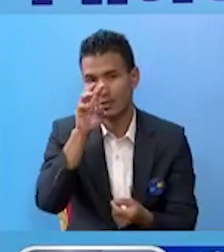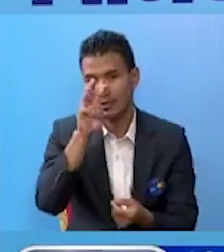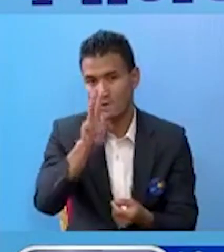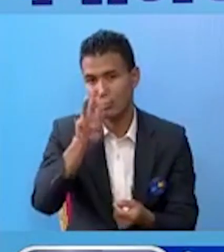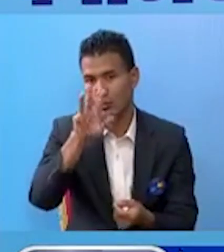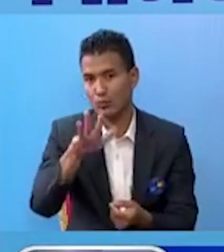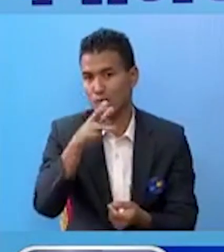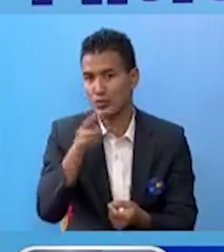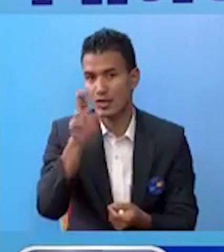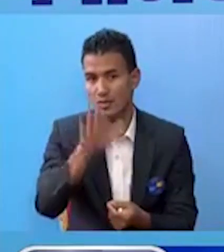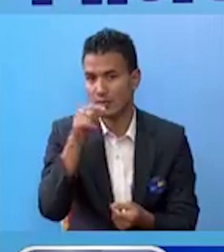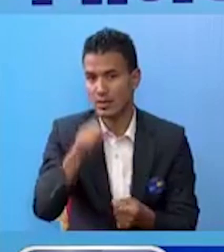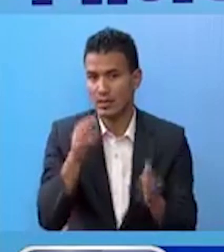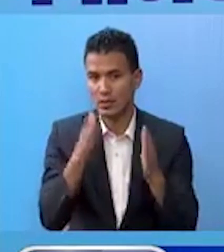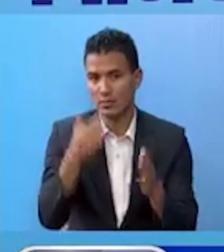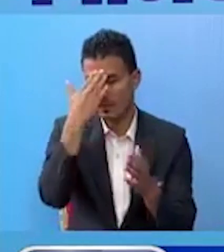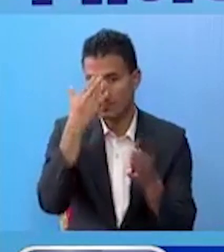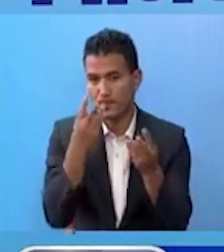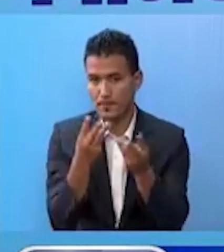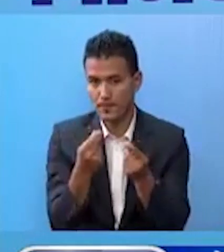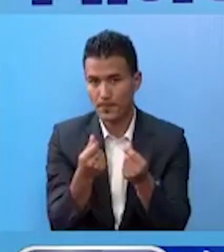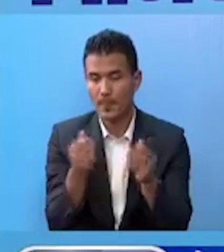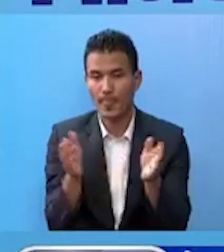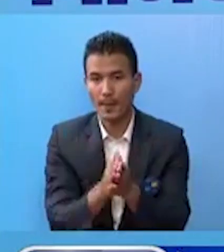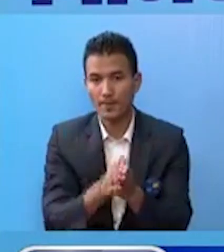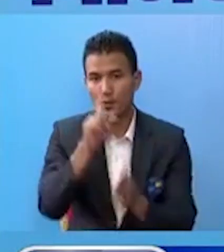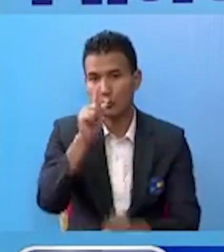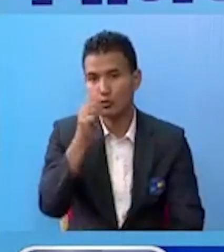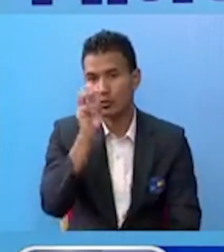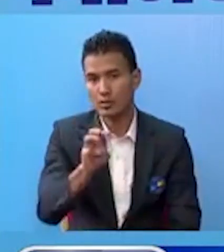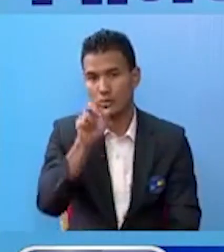8,239 छ र आजसम्म संक्रमित हुनेहरूको संख्या